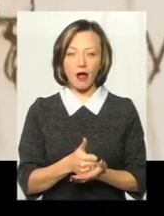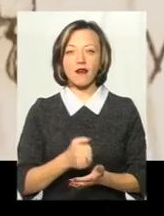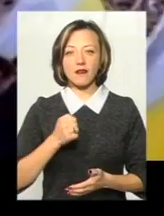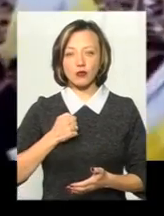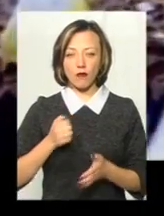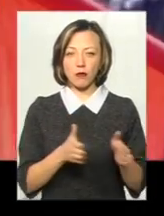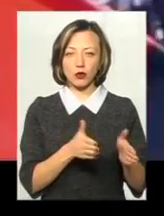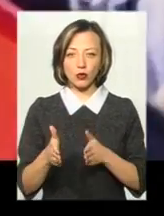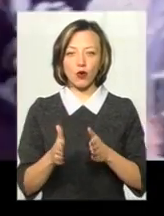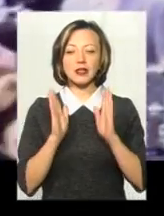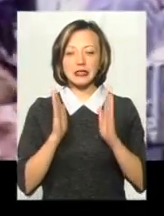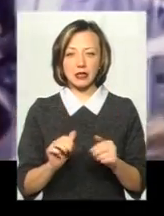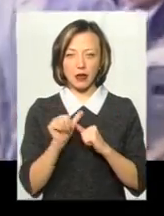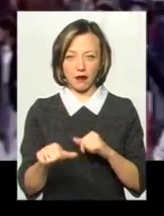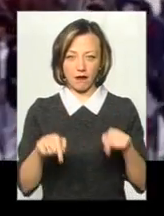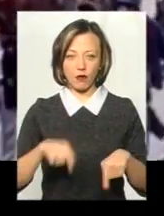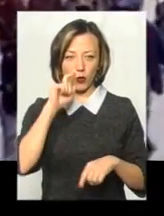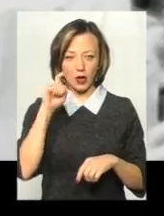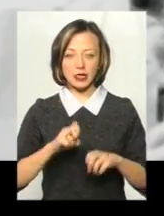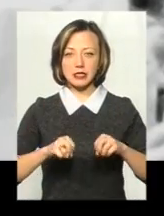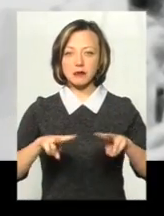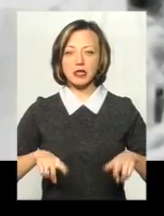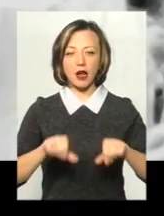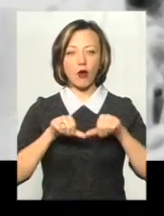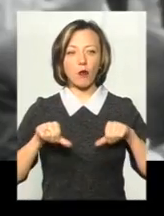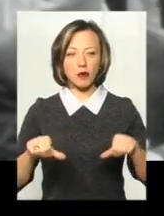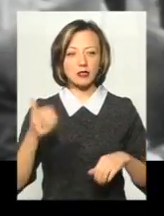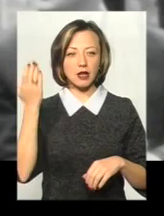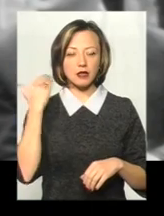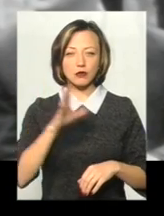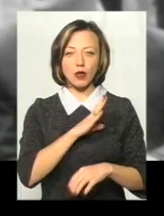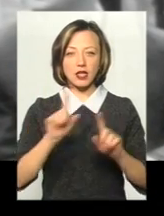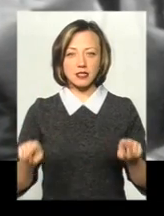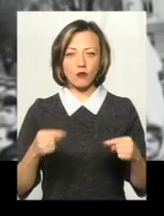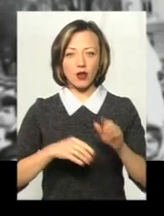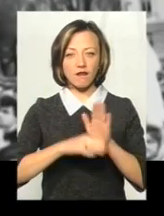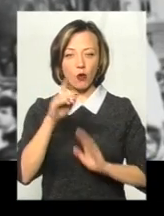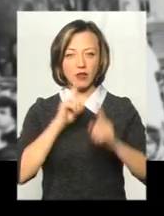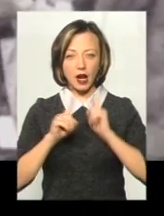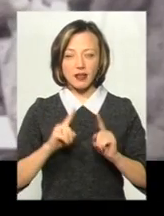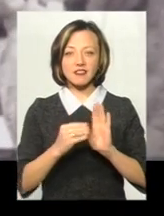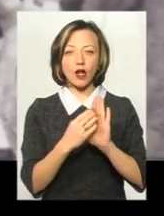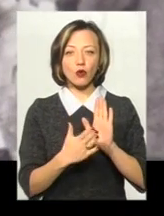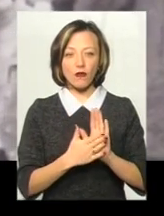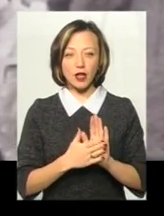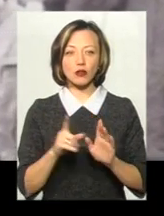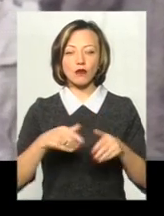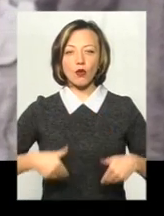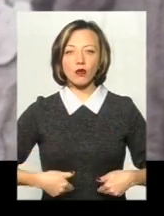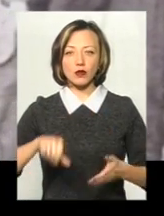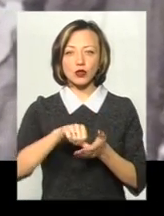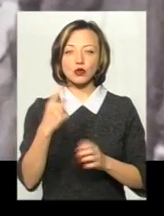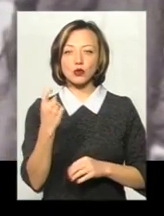військової підготовки виключно в Україні. Спеціальна комісія, яка тоді була створена у Верховній Раді, встановила, що в голодуванні брали